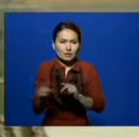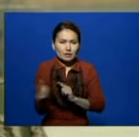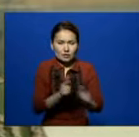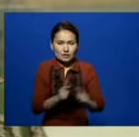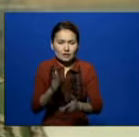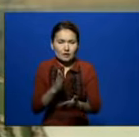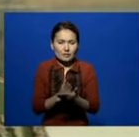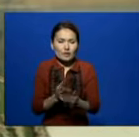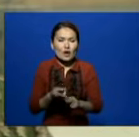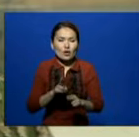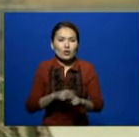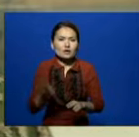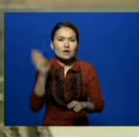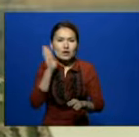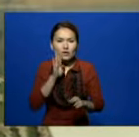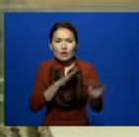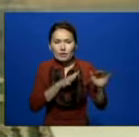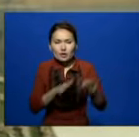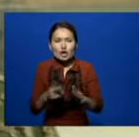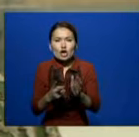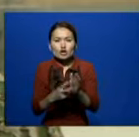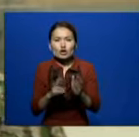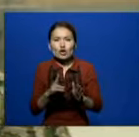мөлшері Шардара су қоймасынан 700 куба.